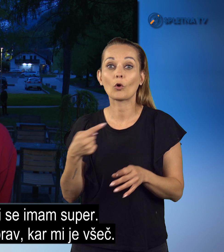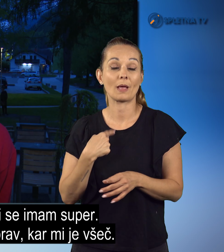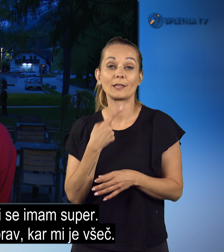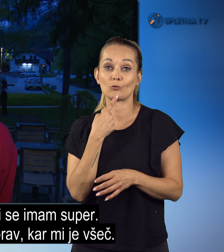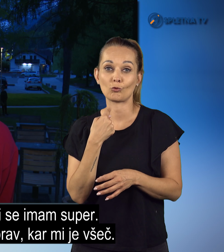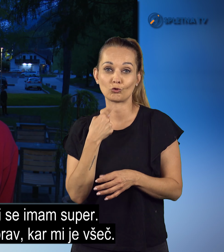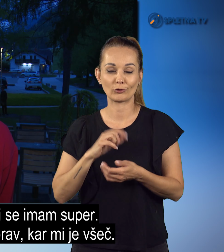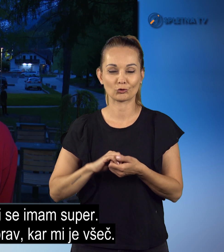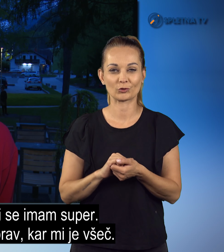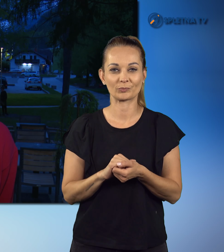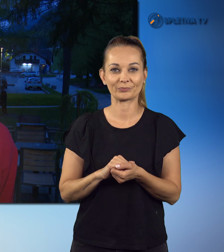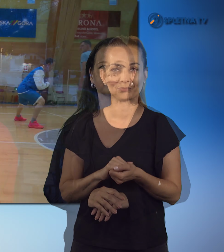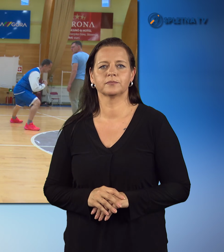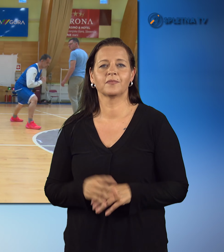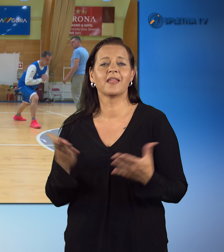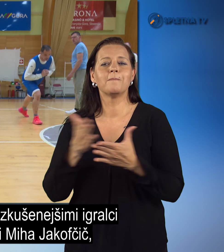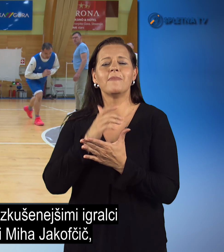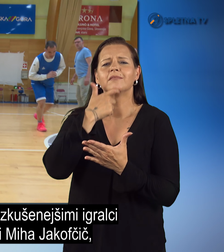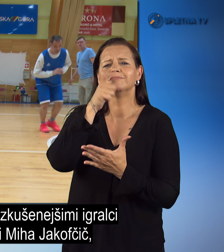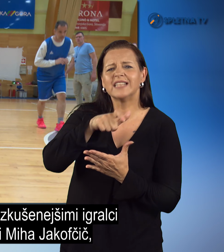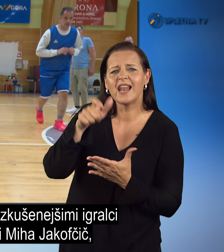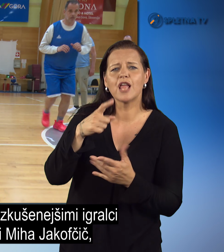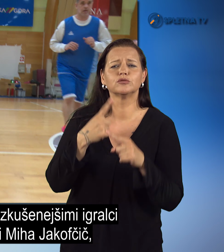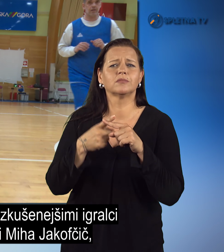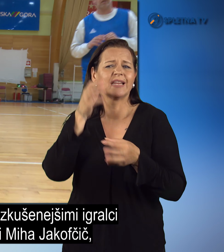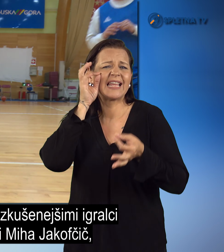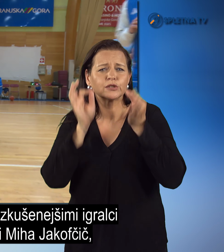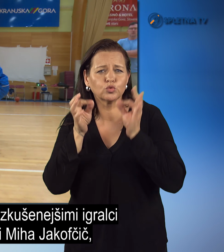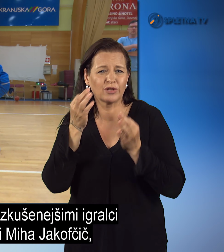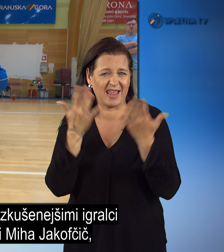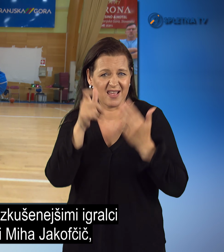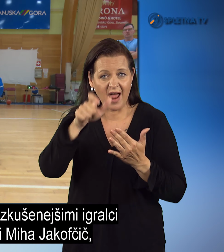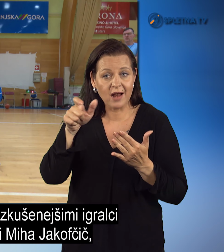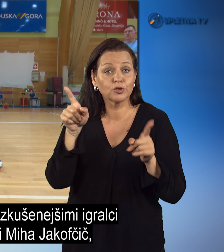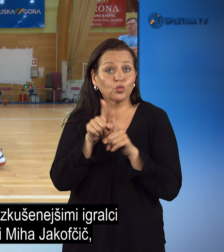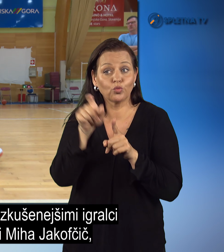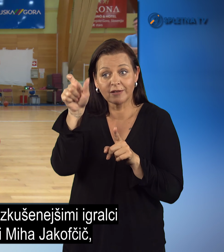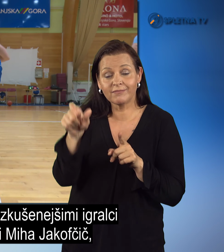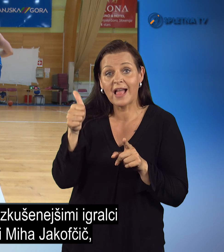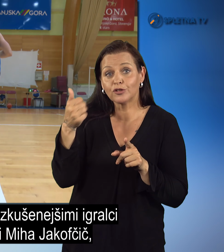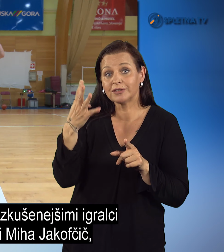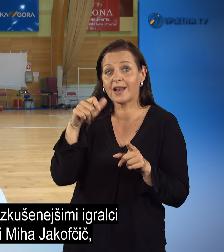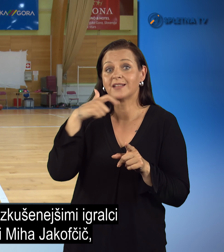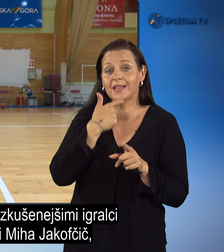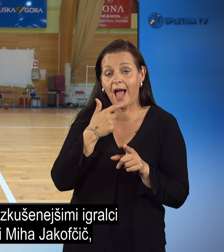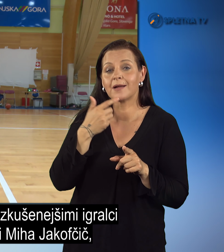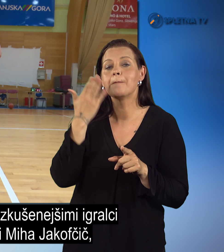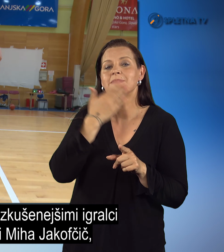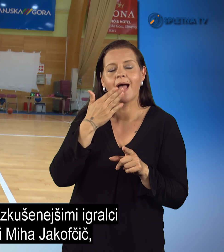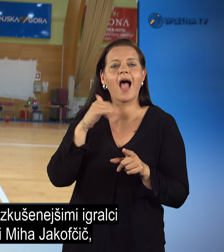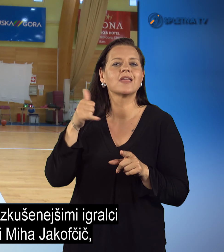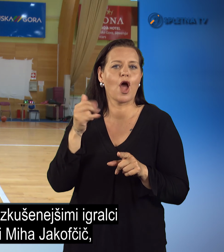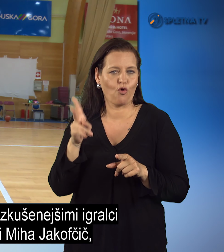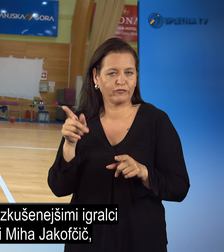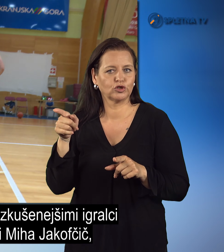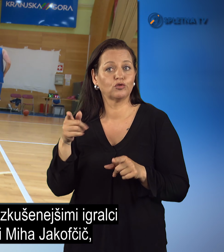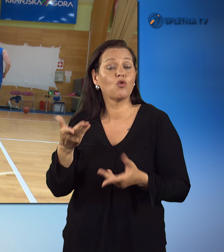všeč. Med starejšimi in izkušnejšimi igralci je tudi 41-letni